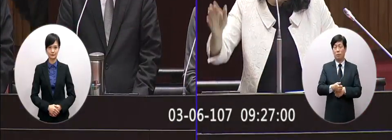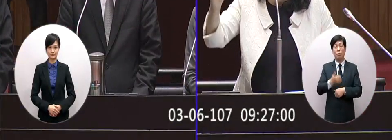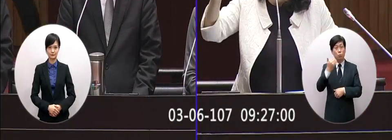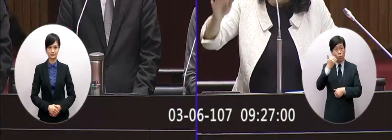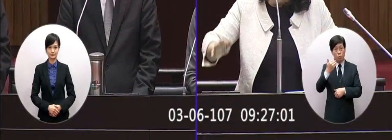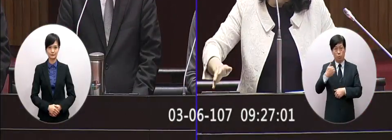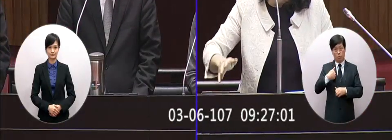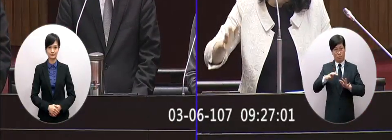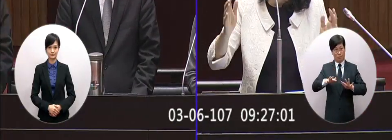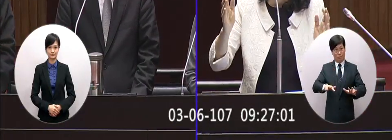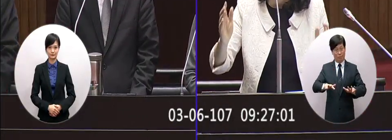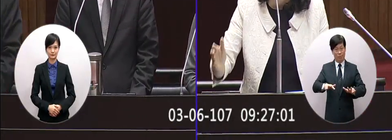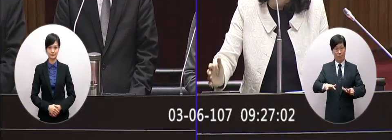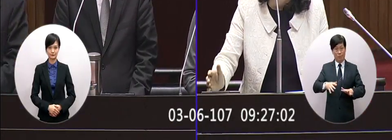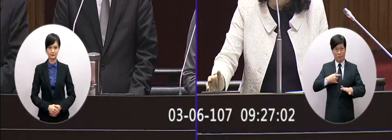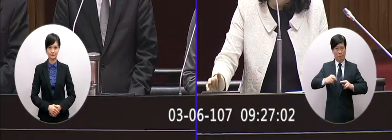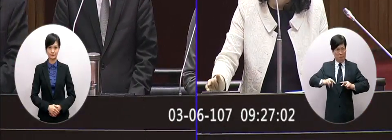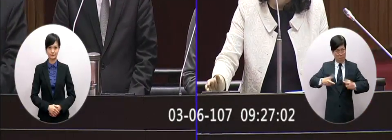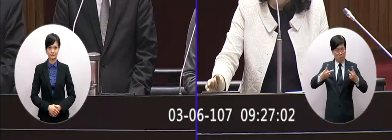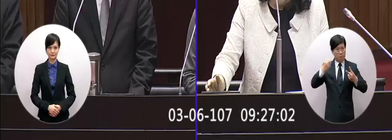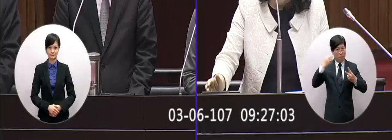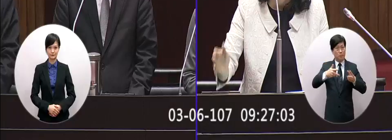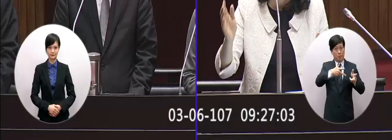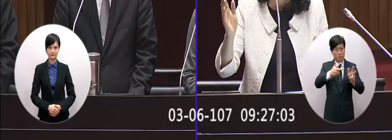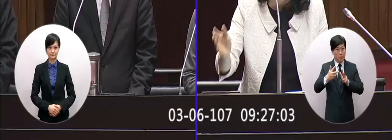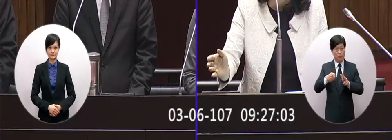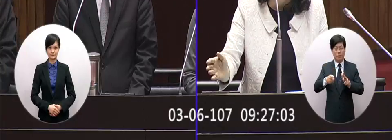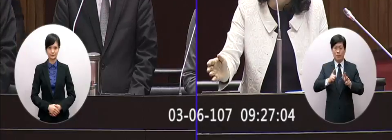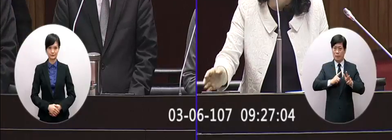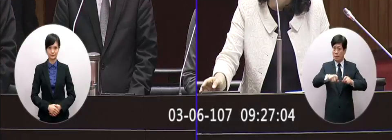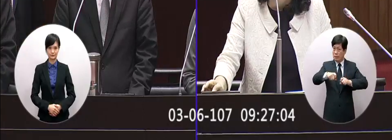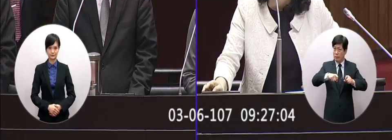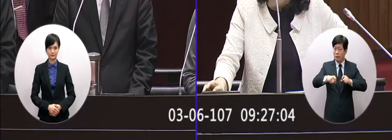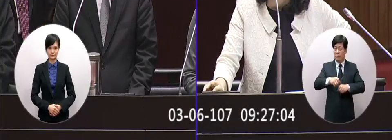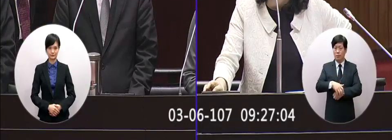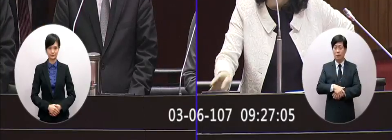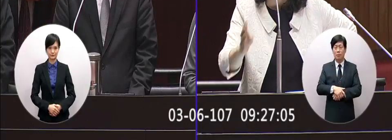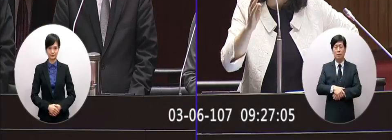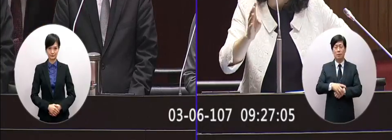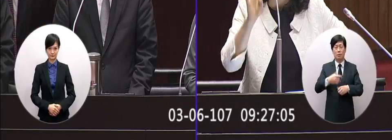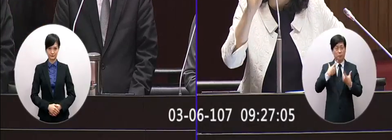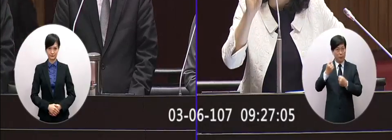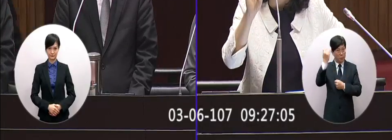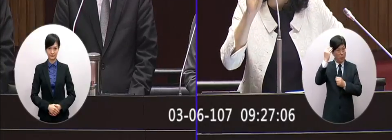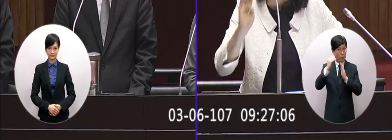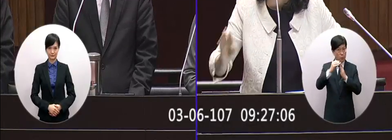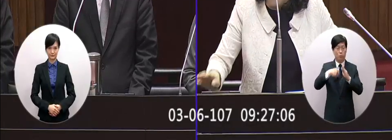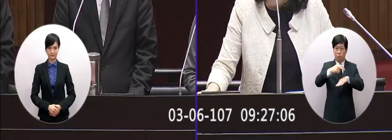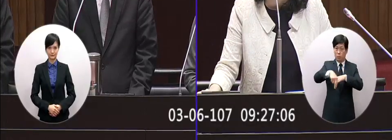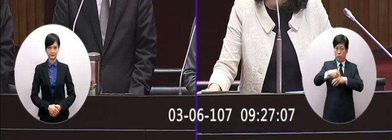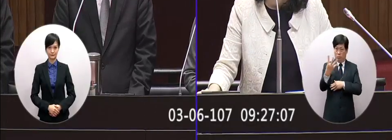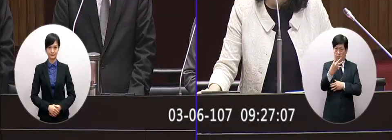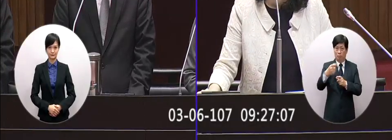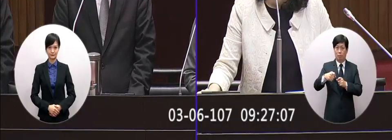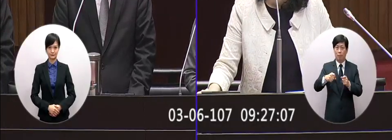对于我们现在要改建你的方案，因为其实公路总局已经规划了